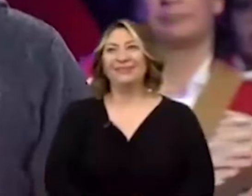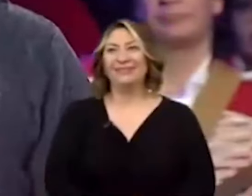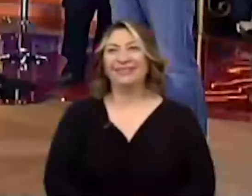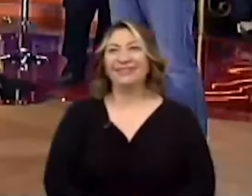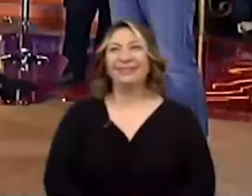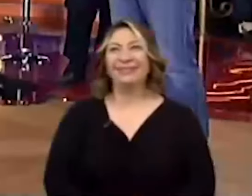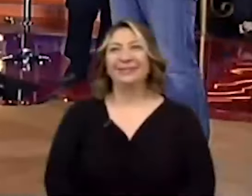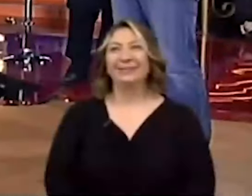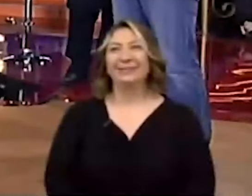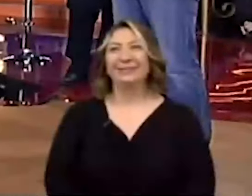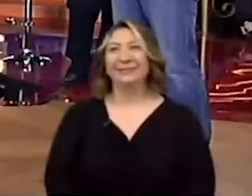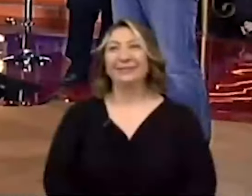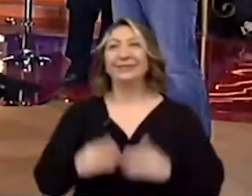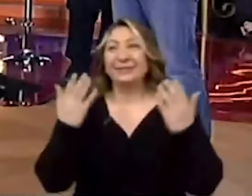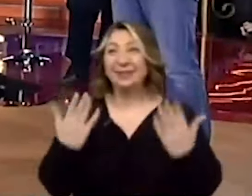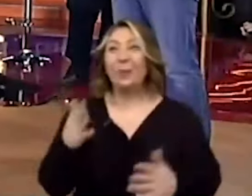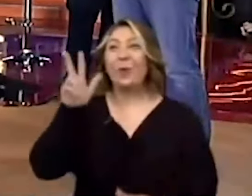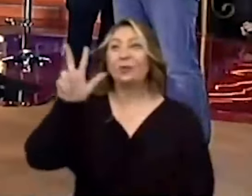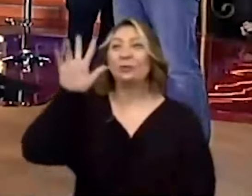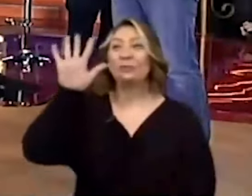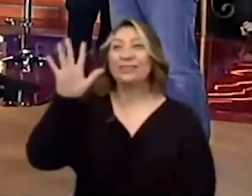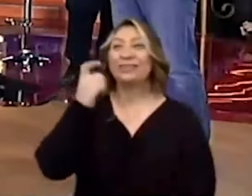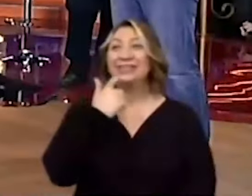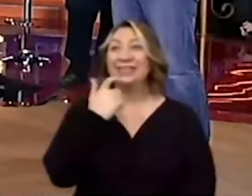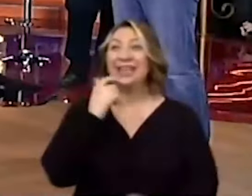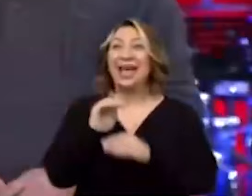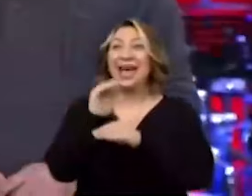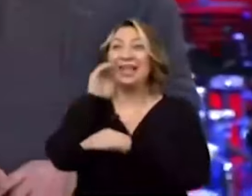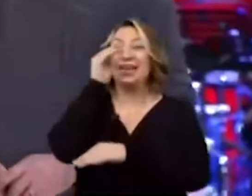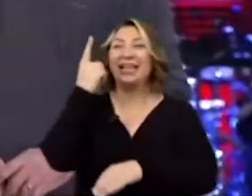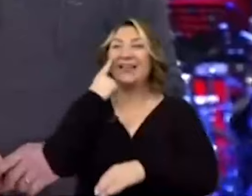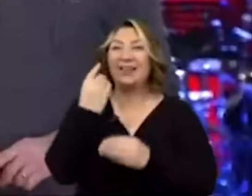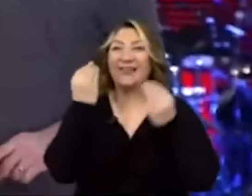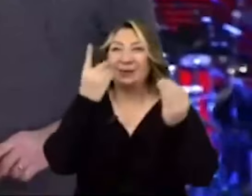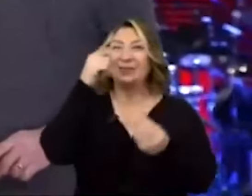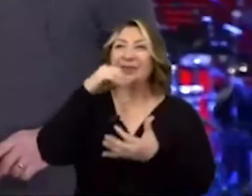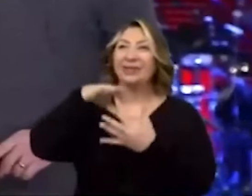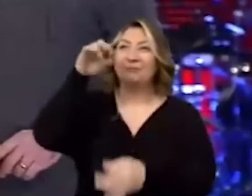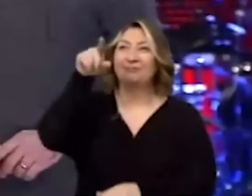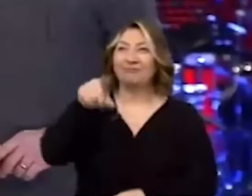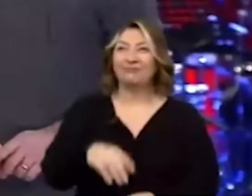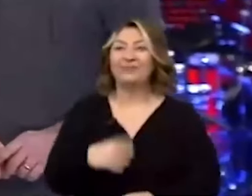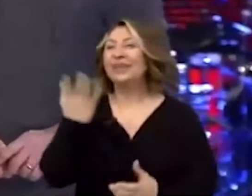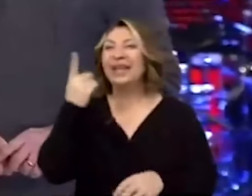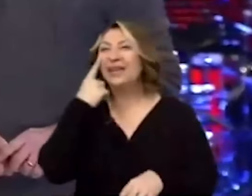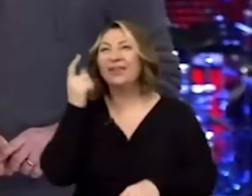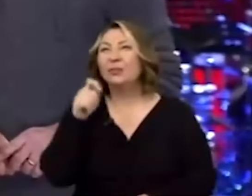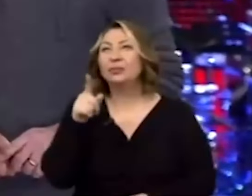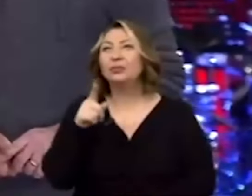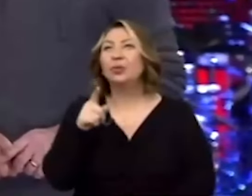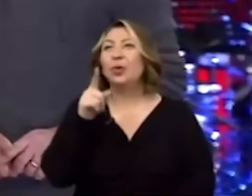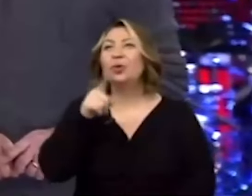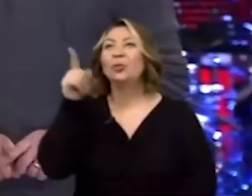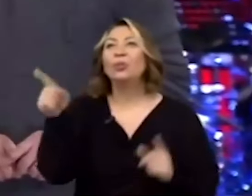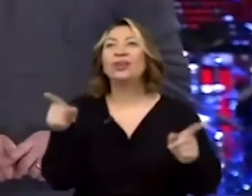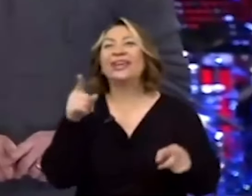kefilim? Tam 35 senelik hayatını kefiliğe vermiş bir adam. Evet. Neyin kefili yapıyorsunuz? Onun